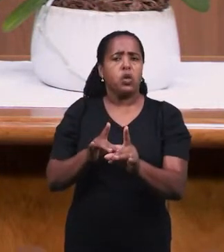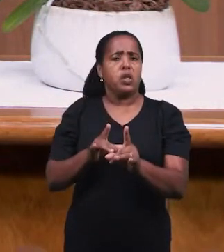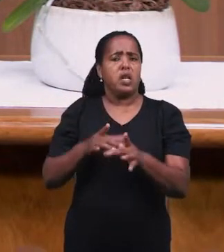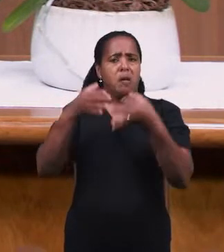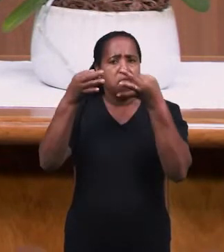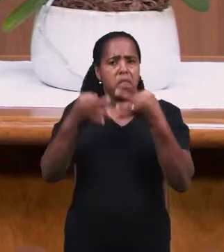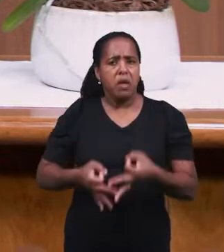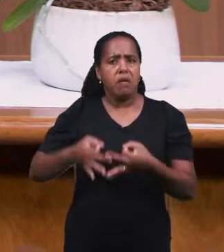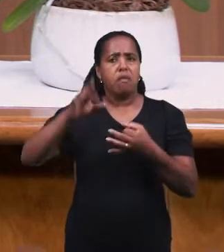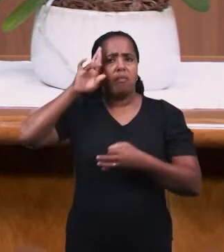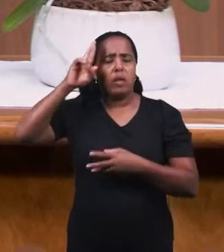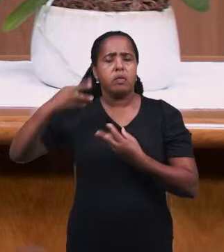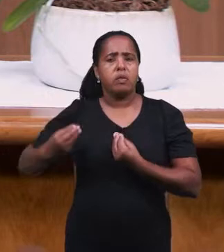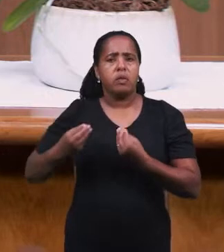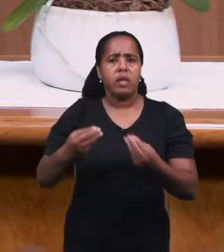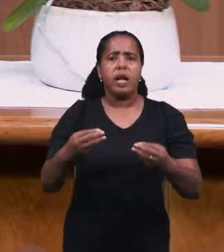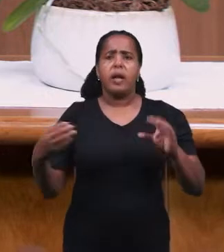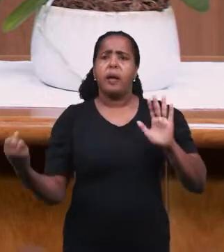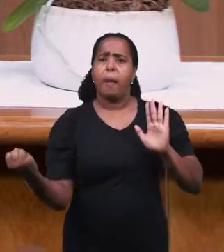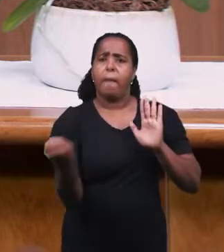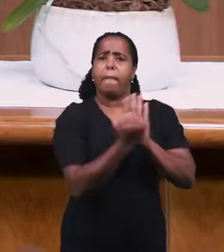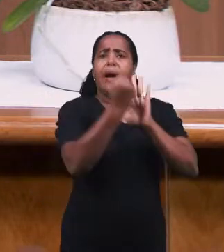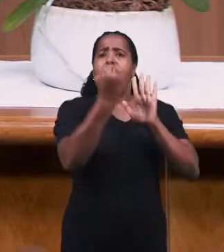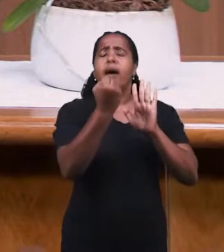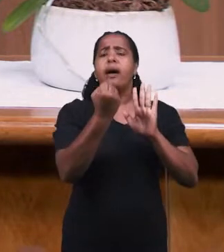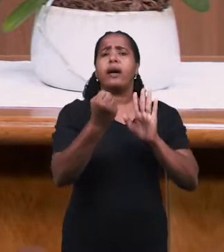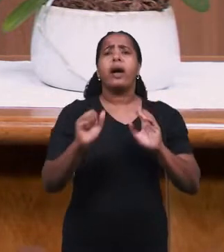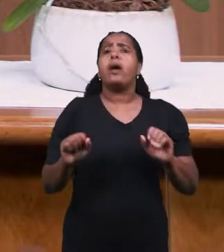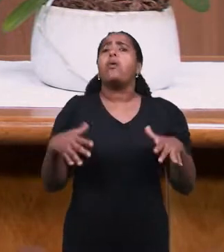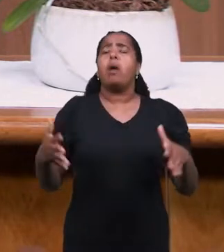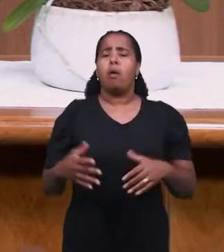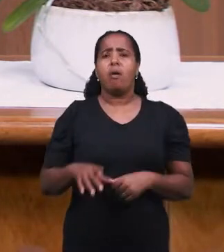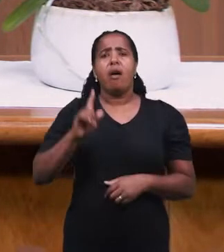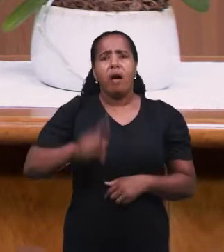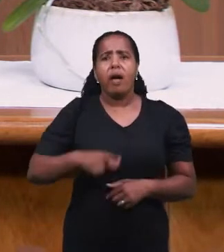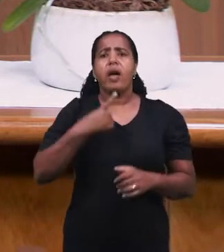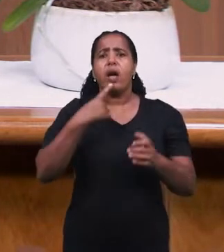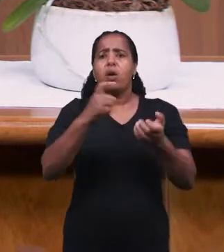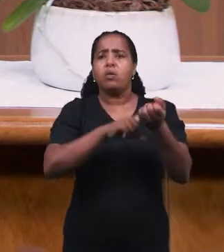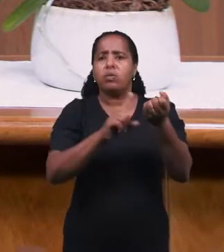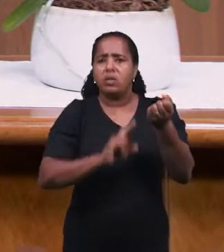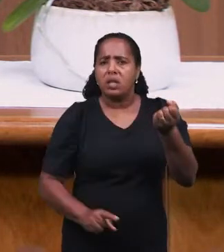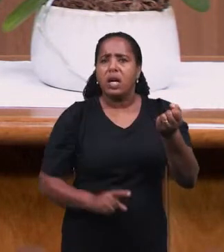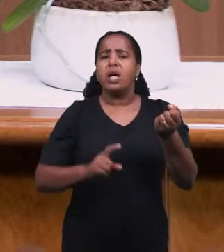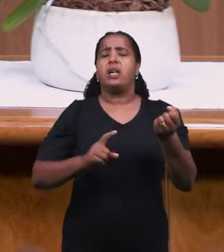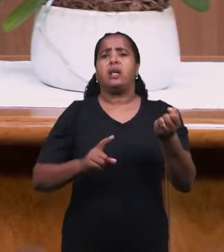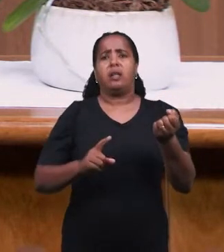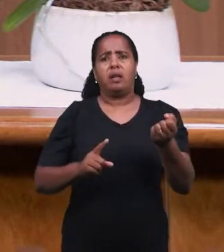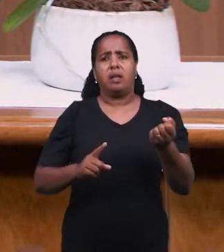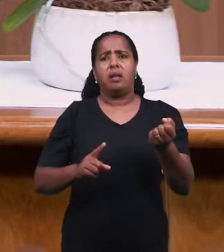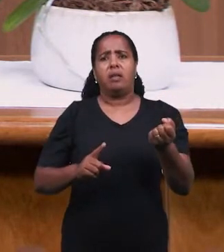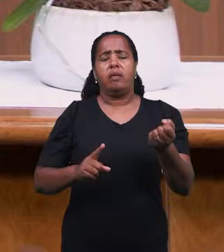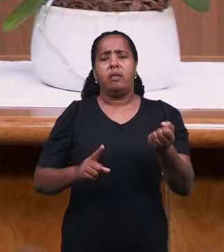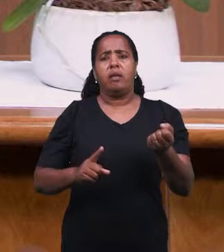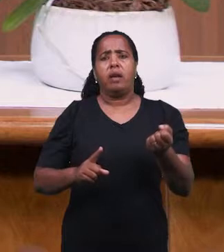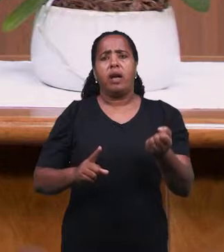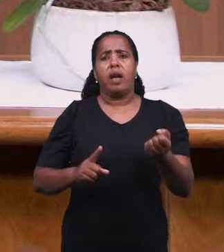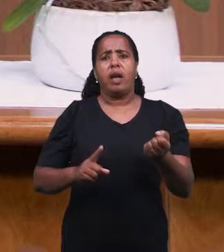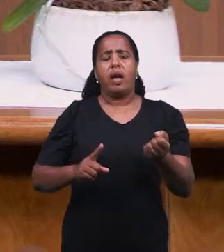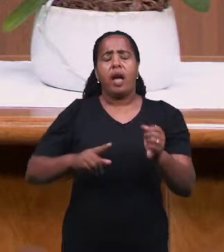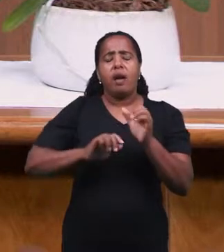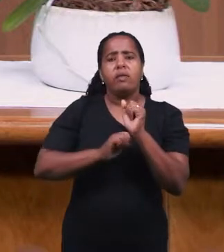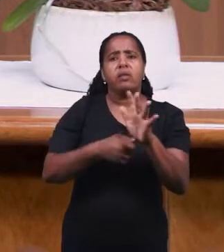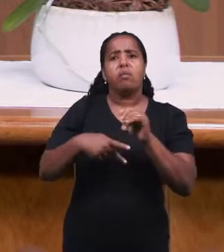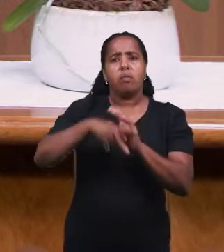pour apprendre une doctrine merveilleuse. Et la marque de cette doctrine, c'est le sang. Donc, par révélation